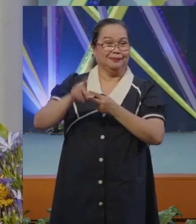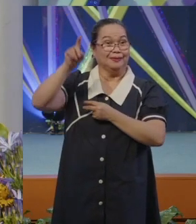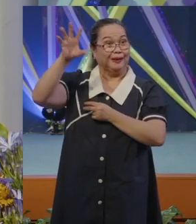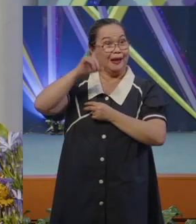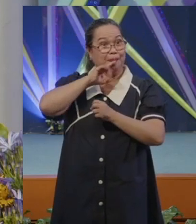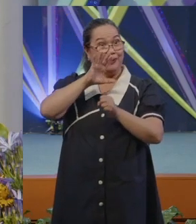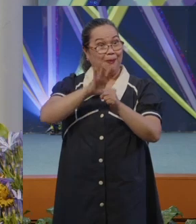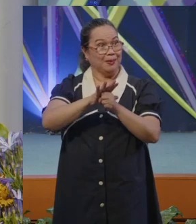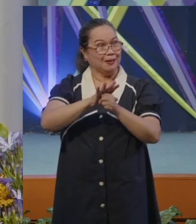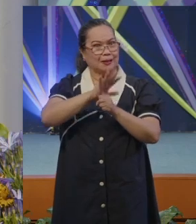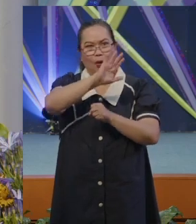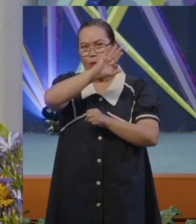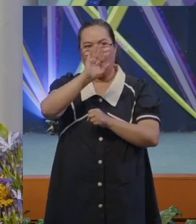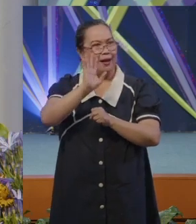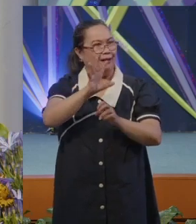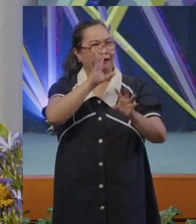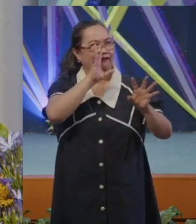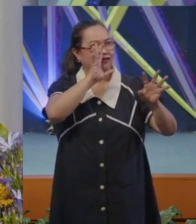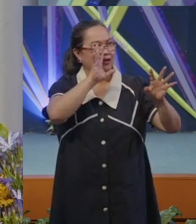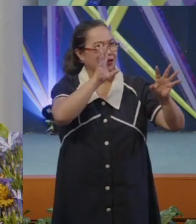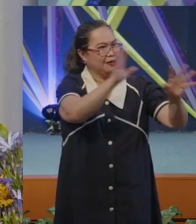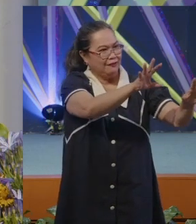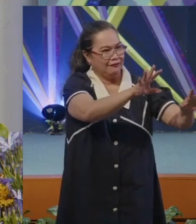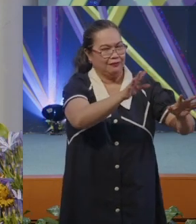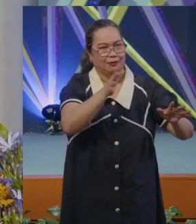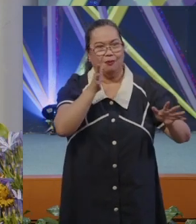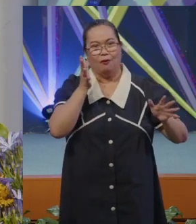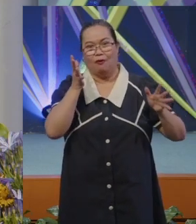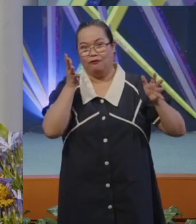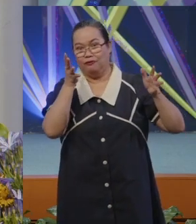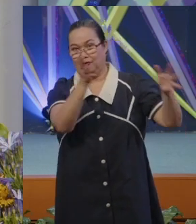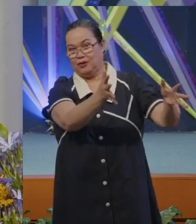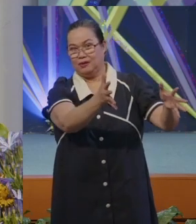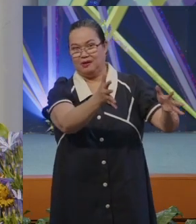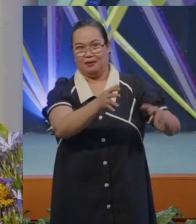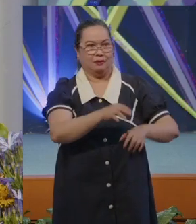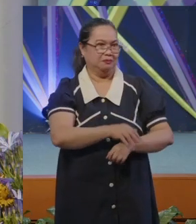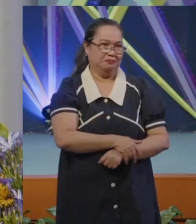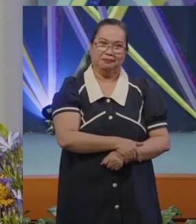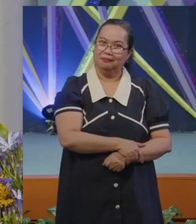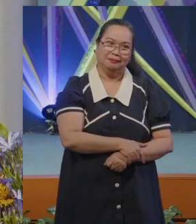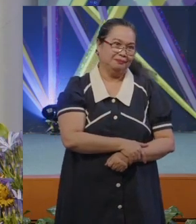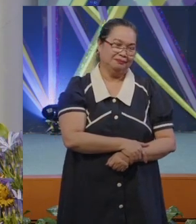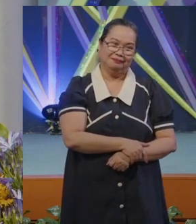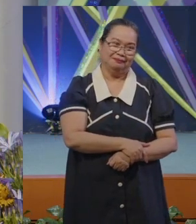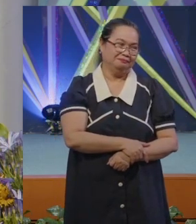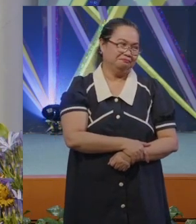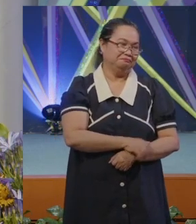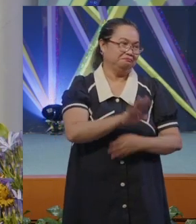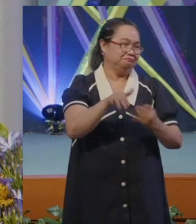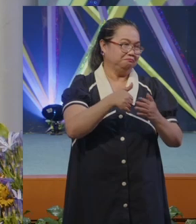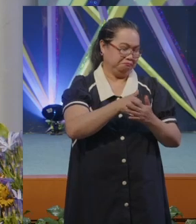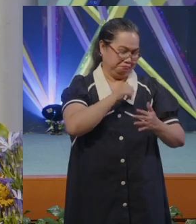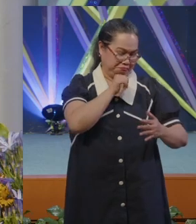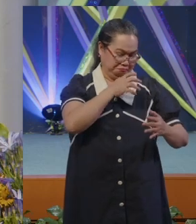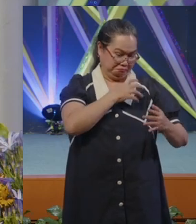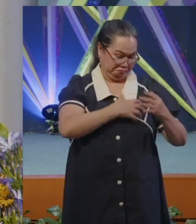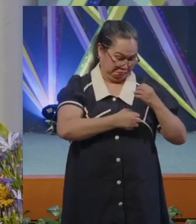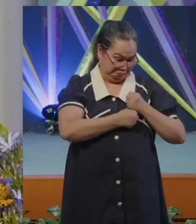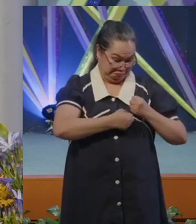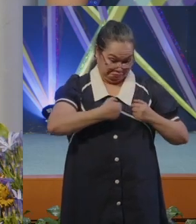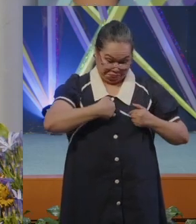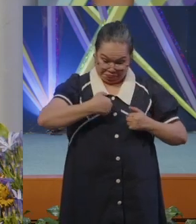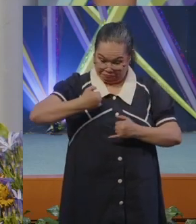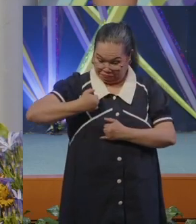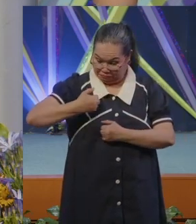nor forsake you. Alam na niya eh, nakita na niya eh. Ang kanyang kumpiyansa ay hindi sa kanyang sariling kakayahan o